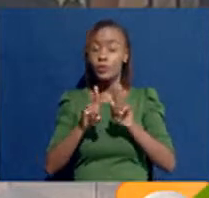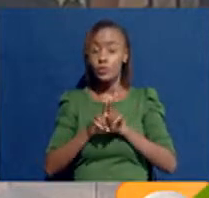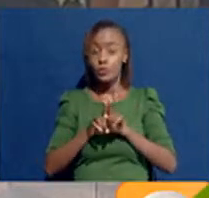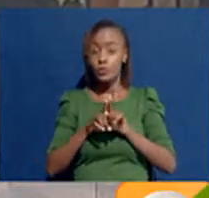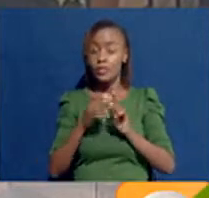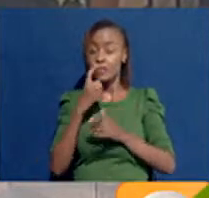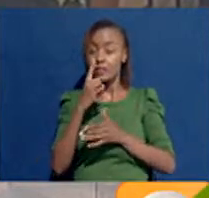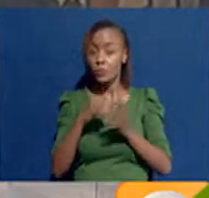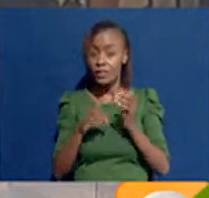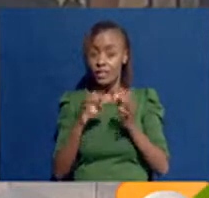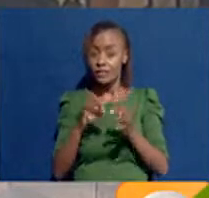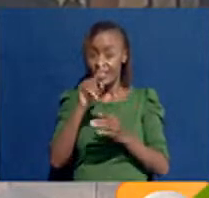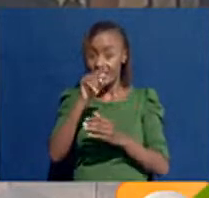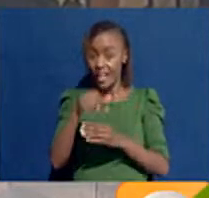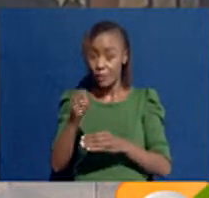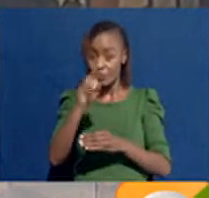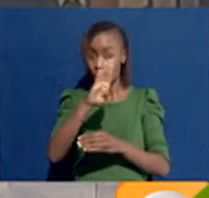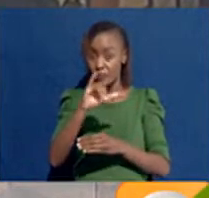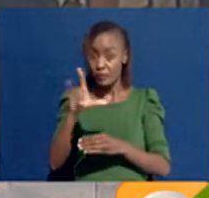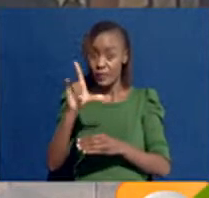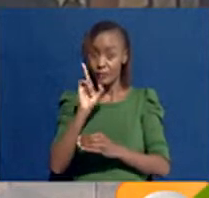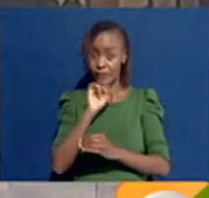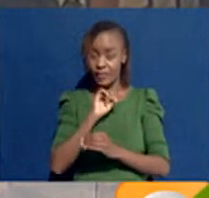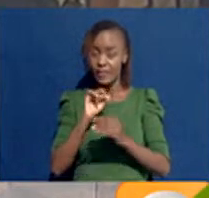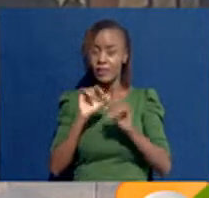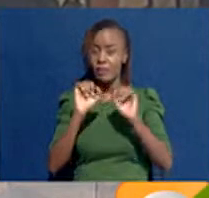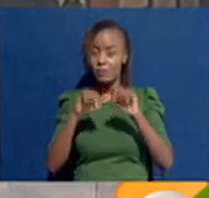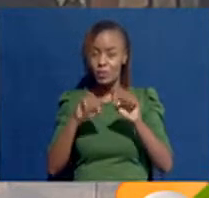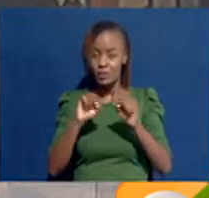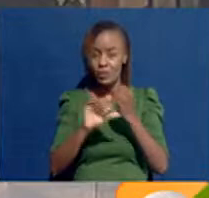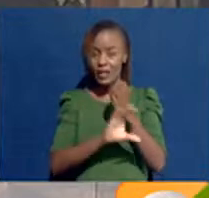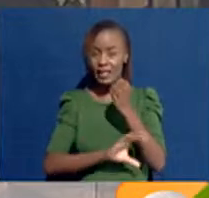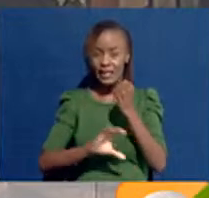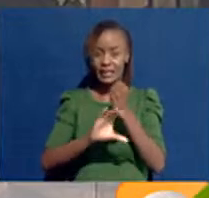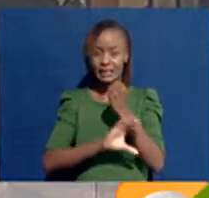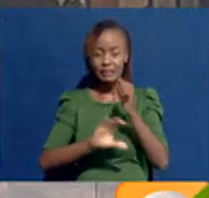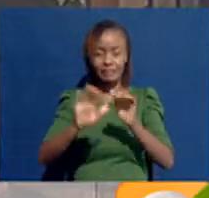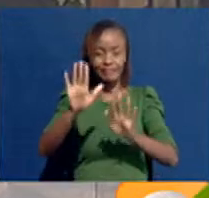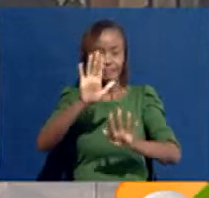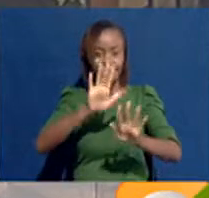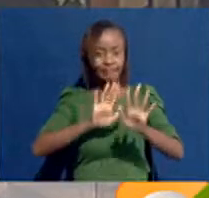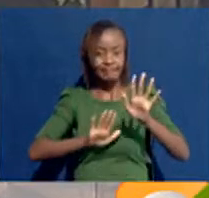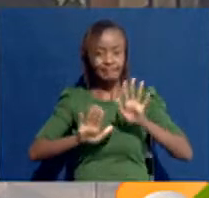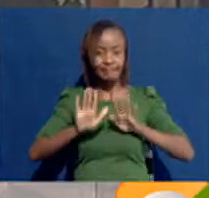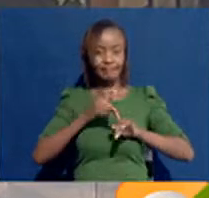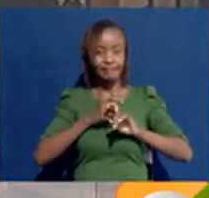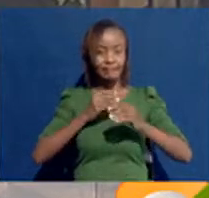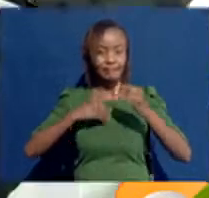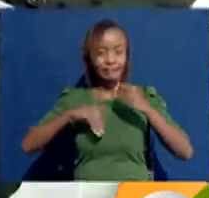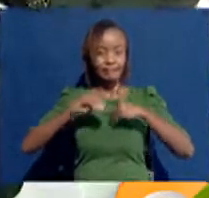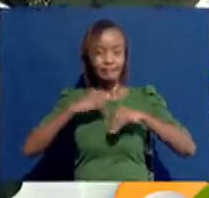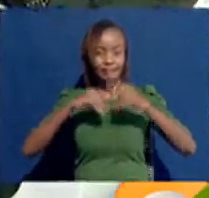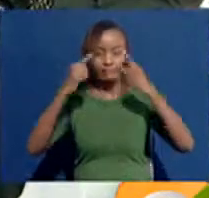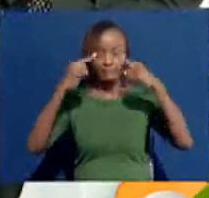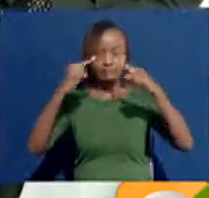iwapo miswada hiyo itaidhinishwa, basi itarudisha nyuma vita dhidi ya ufisadi.